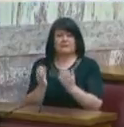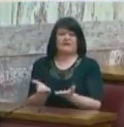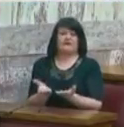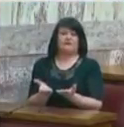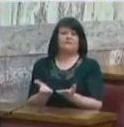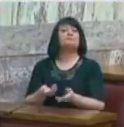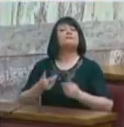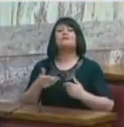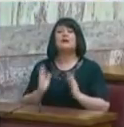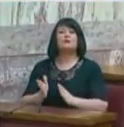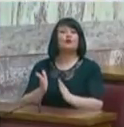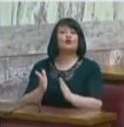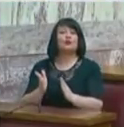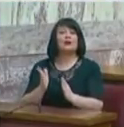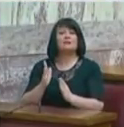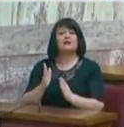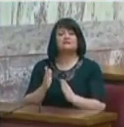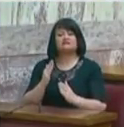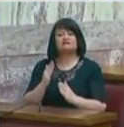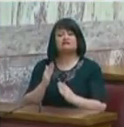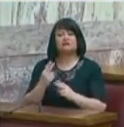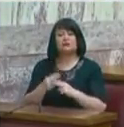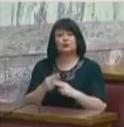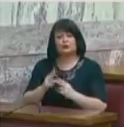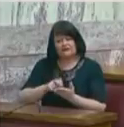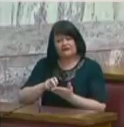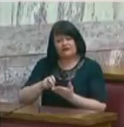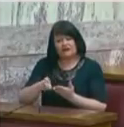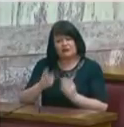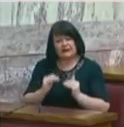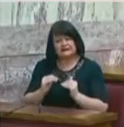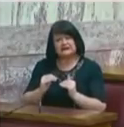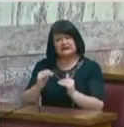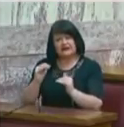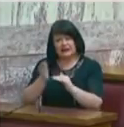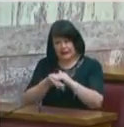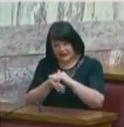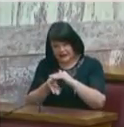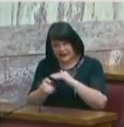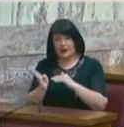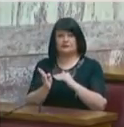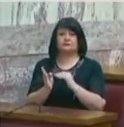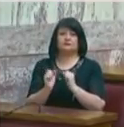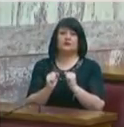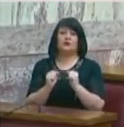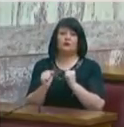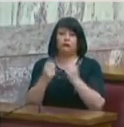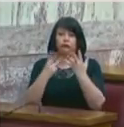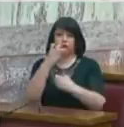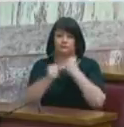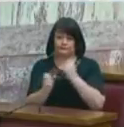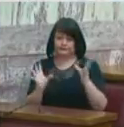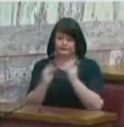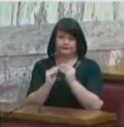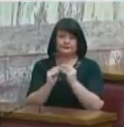βαδίζουμε με σταθερό βηματισμό προς την έξοδο από αυτό που γνωρίσαμε τα τελευταία 8 χρόνια,